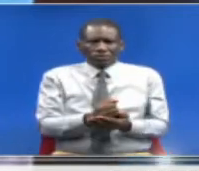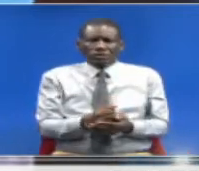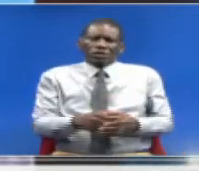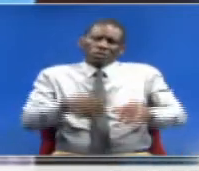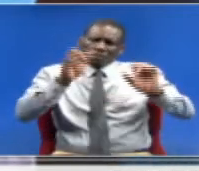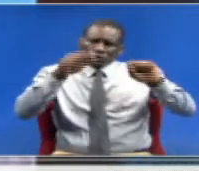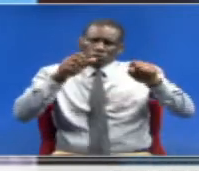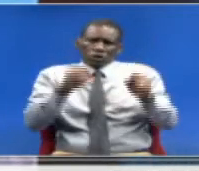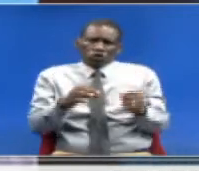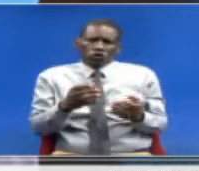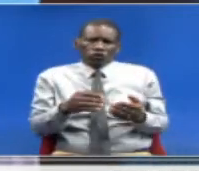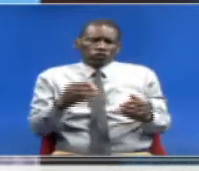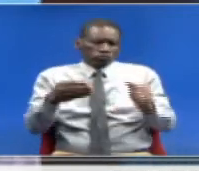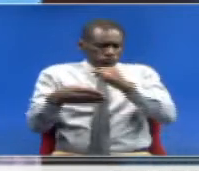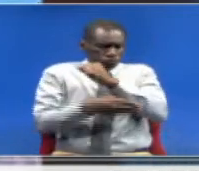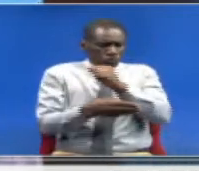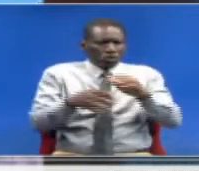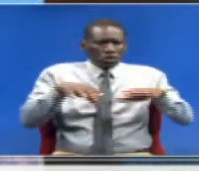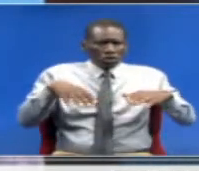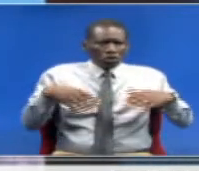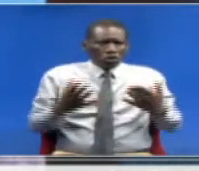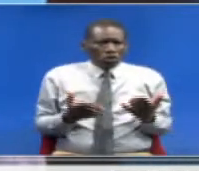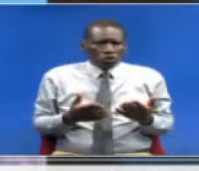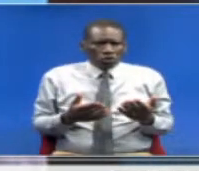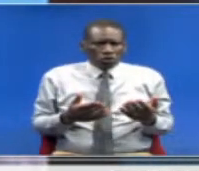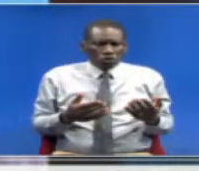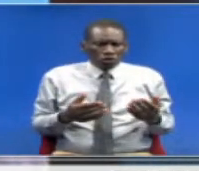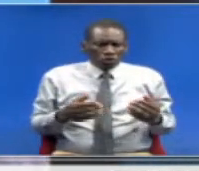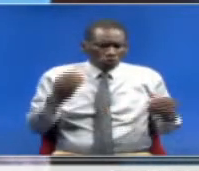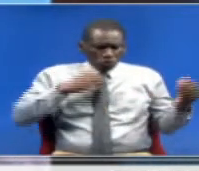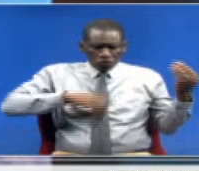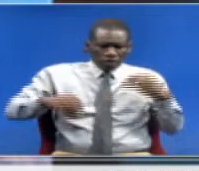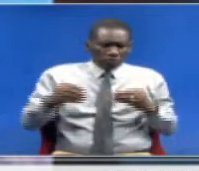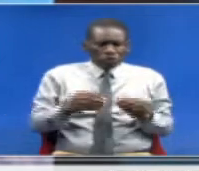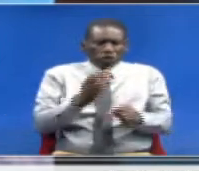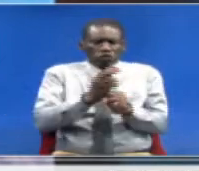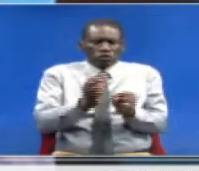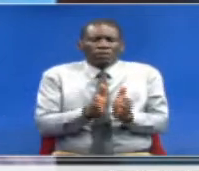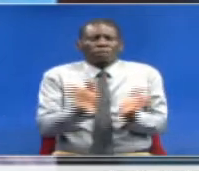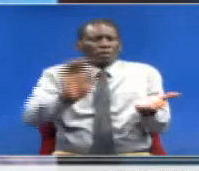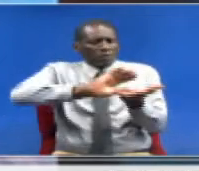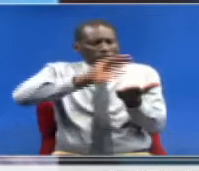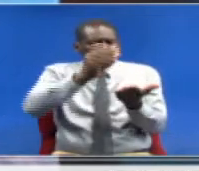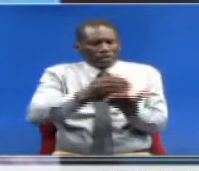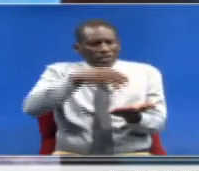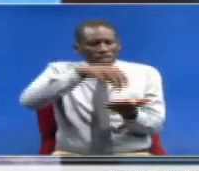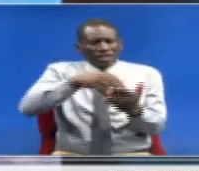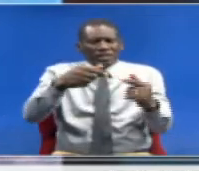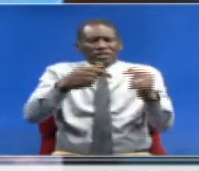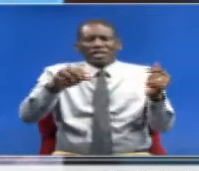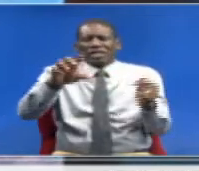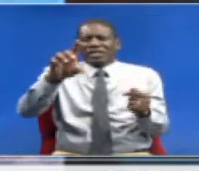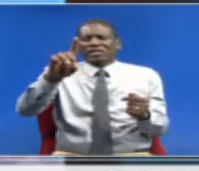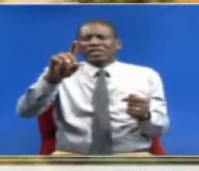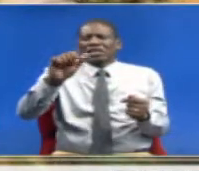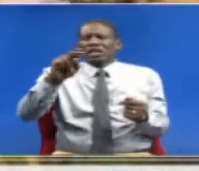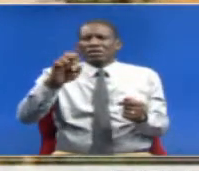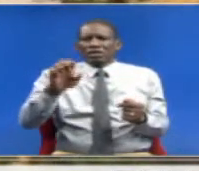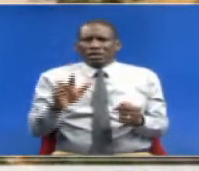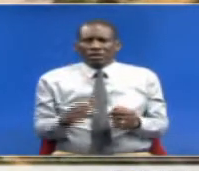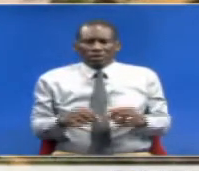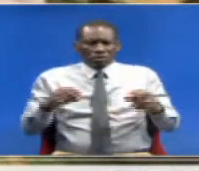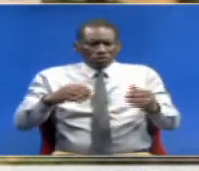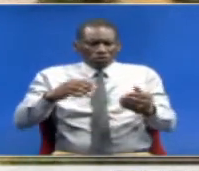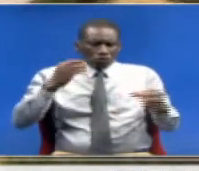wa visa vya hongo na utepetevu katika kutumia fedha za umma kwenye kesi dhidi ya Daniel Munyoki.